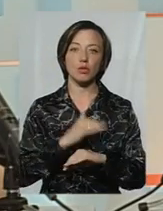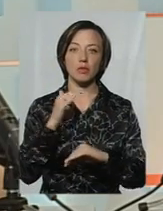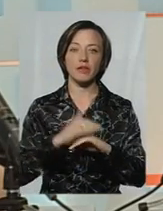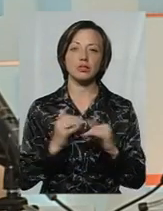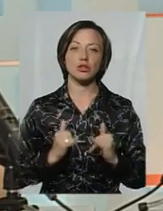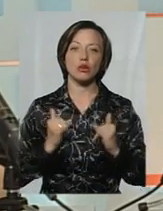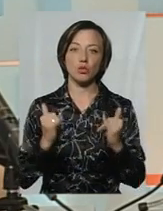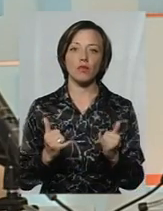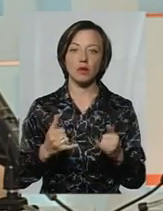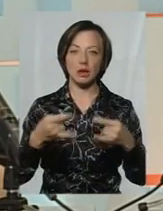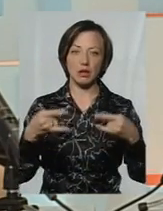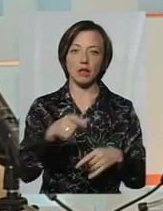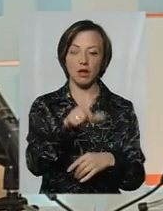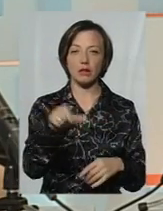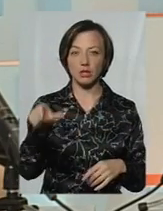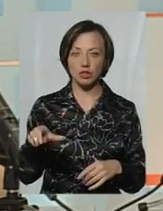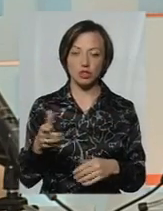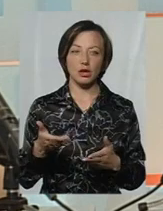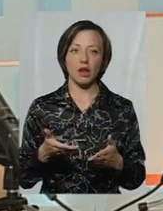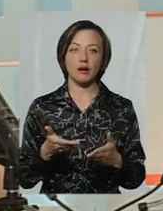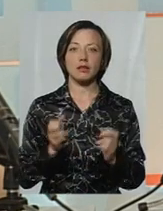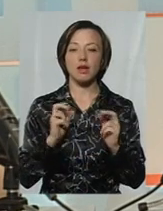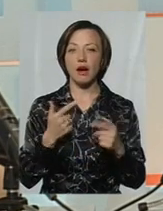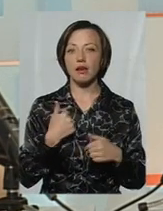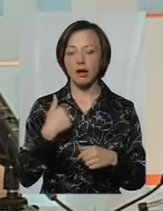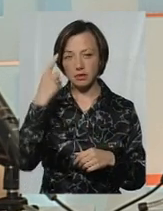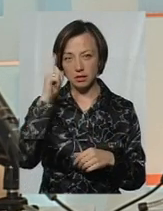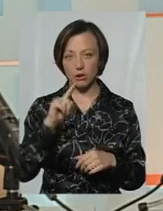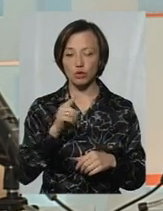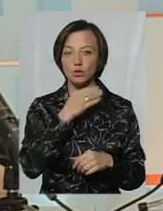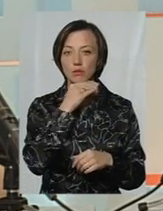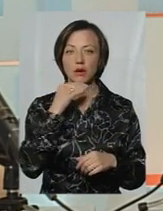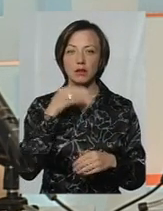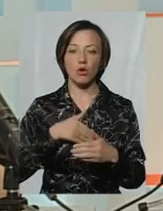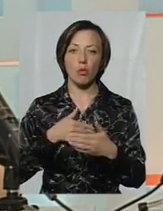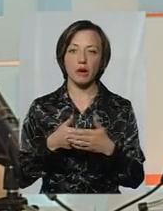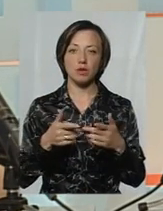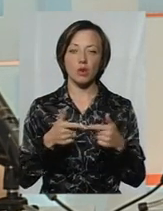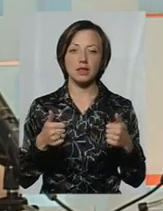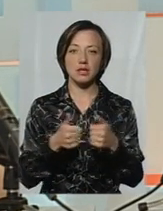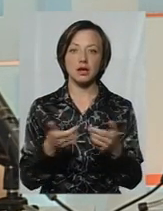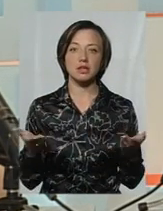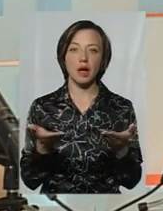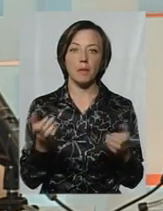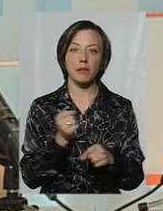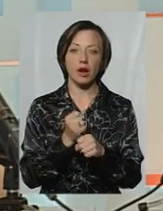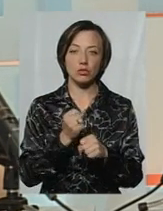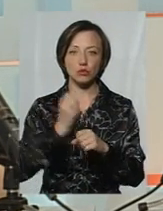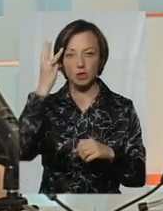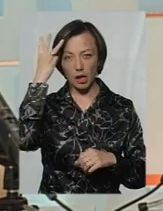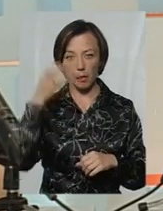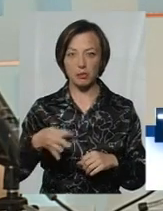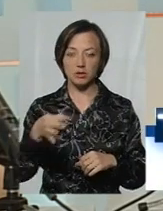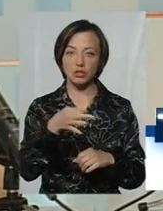шановні глядачі. Ну, наскільки я знаю, дуже багато громадських організацій, які працюють на Хмельниччині,